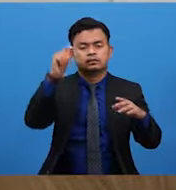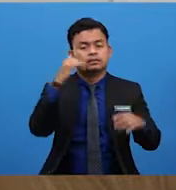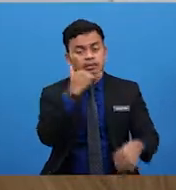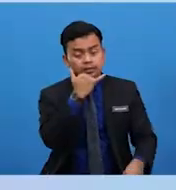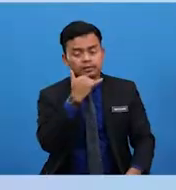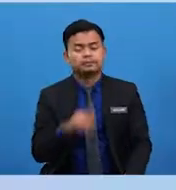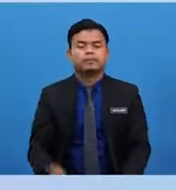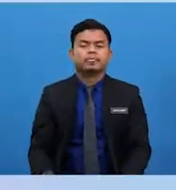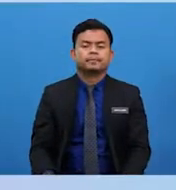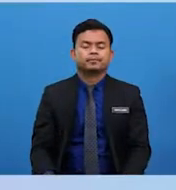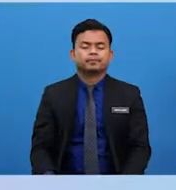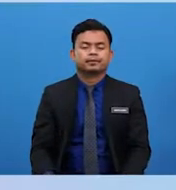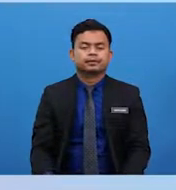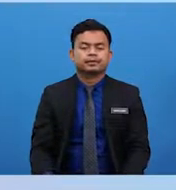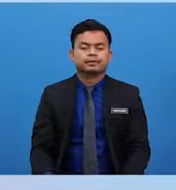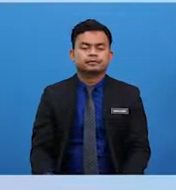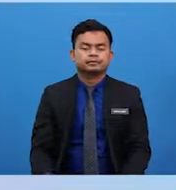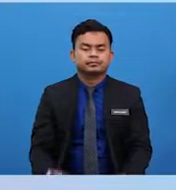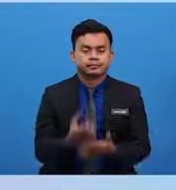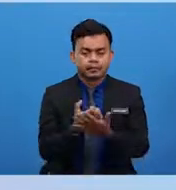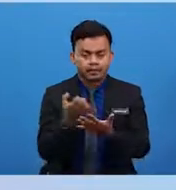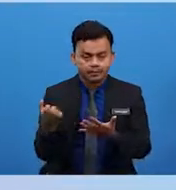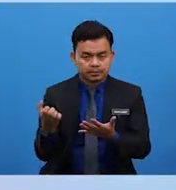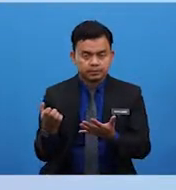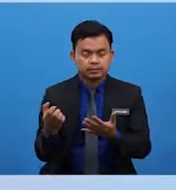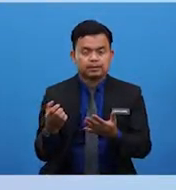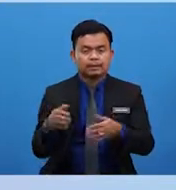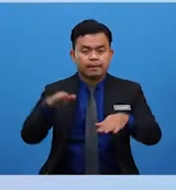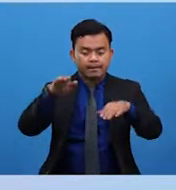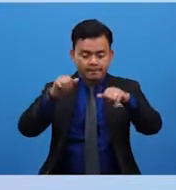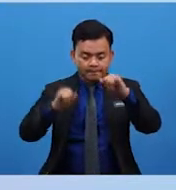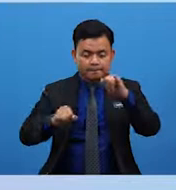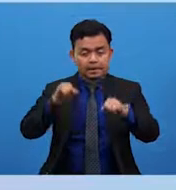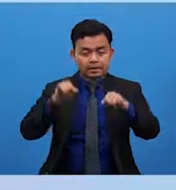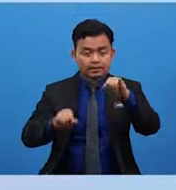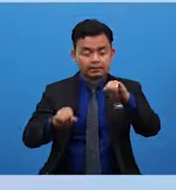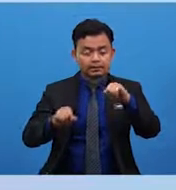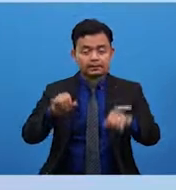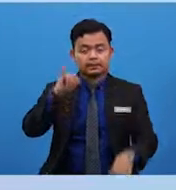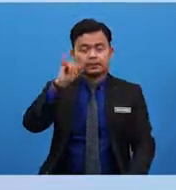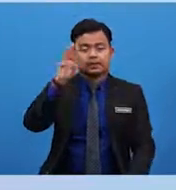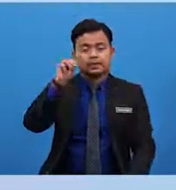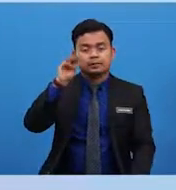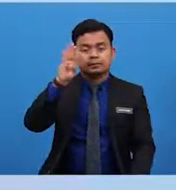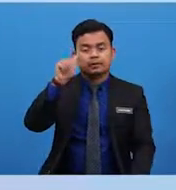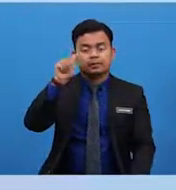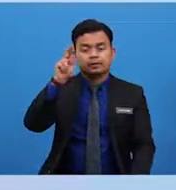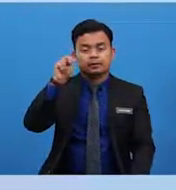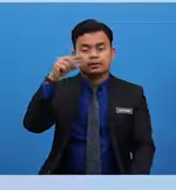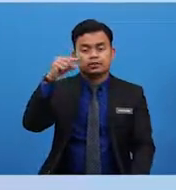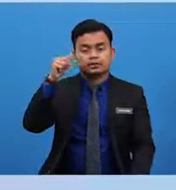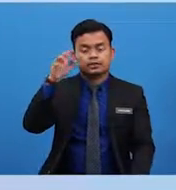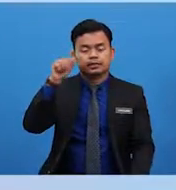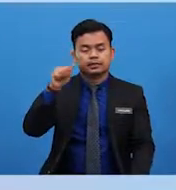Edi mencetusnya adalah imbangan Oke dari segi imbangin terbagi kepada tiga jenis yaitu kita diimbangin simetri